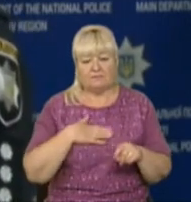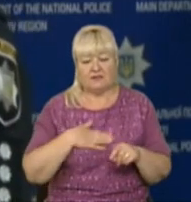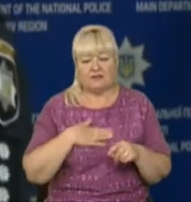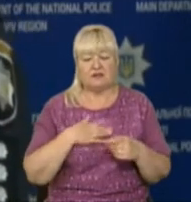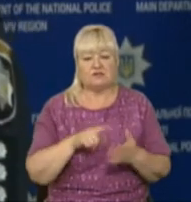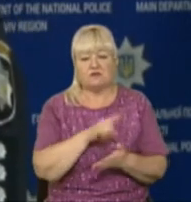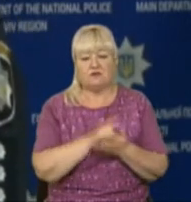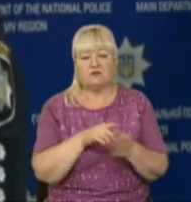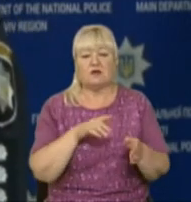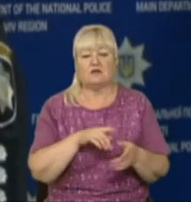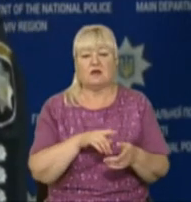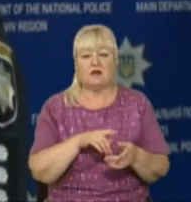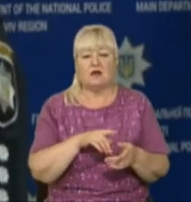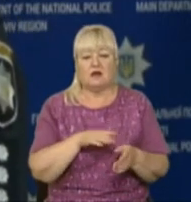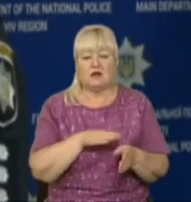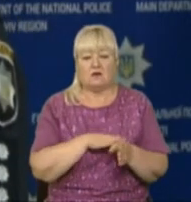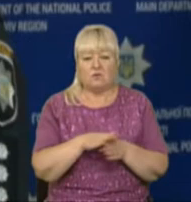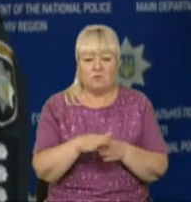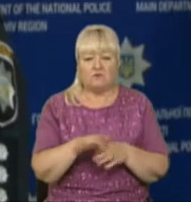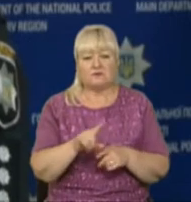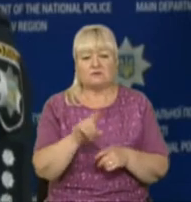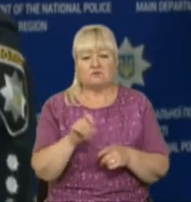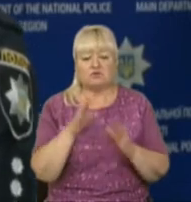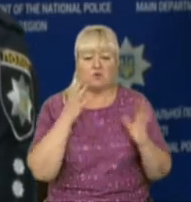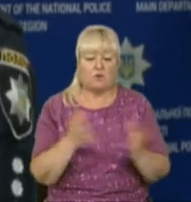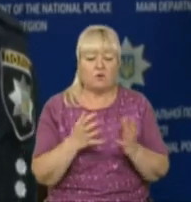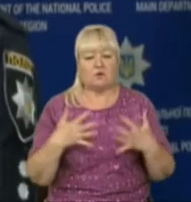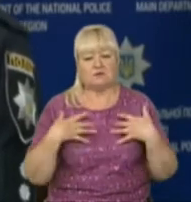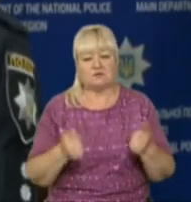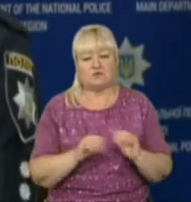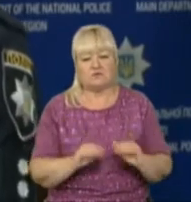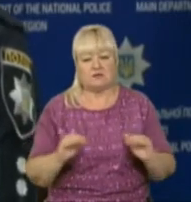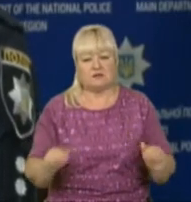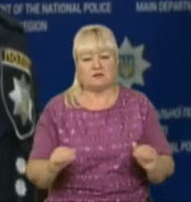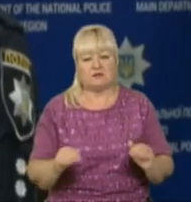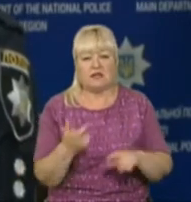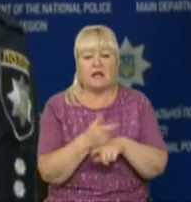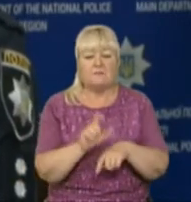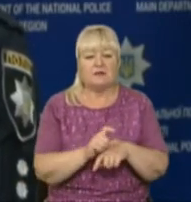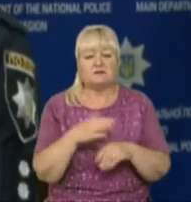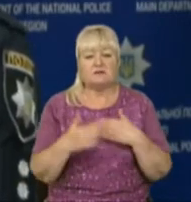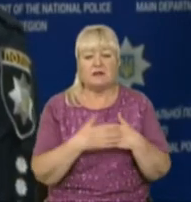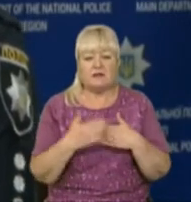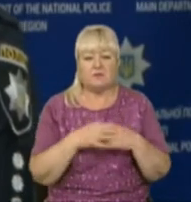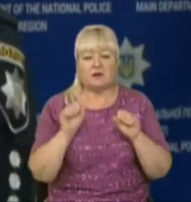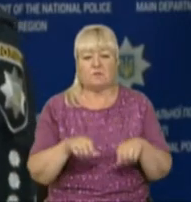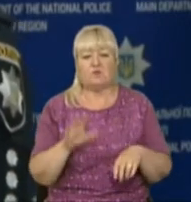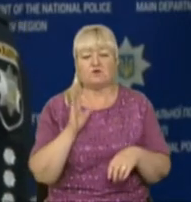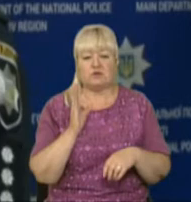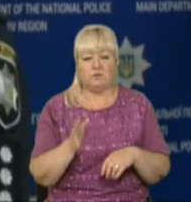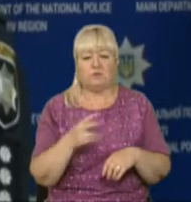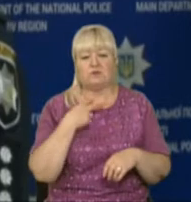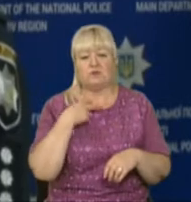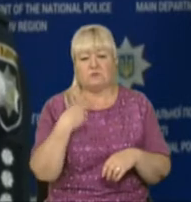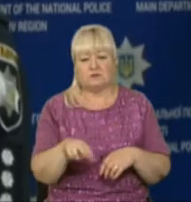обов'язків щодо охорони життя та здоров'я дітей. Максимальне покарання, передбачене санкцією статті, це